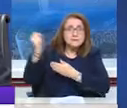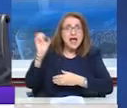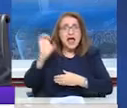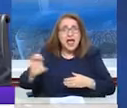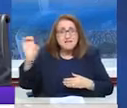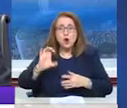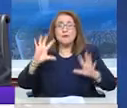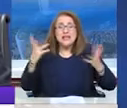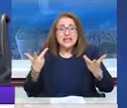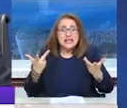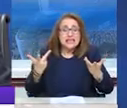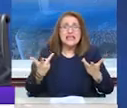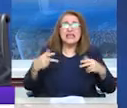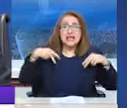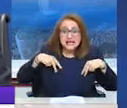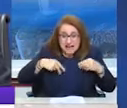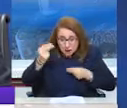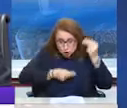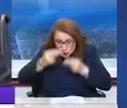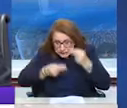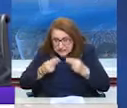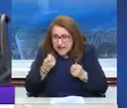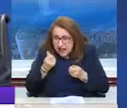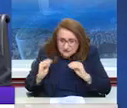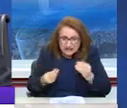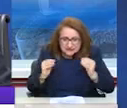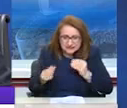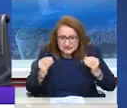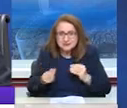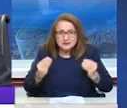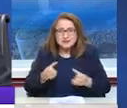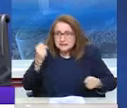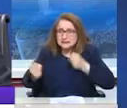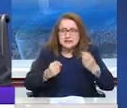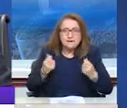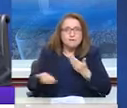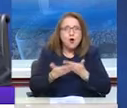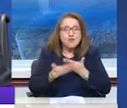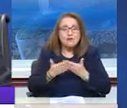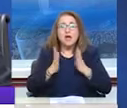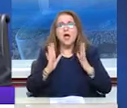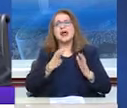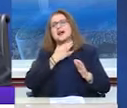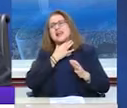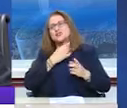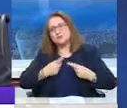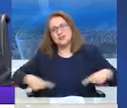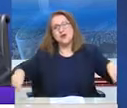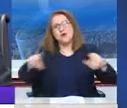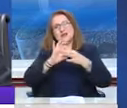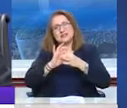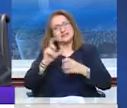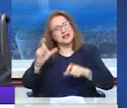του κρατικού προϋπολογισμού, αλλά σε αυτή τη μάχη χρειαζόμαστε την συνεργασία όλων και την υπευθυνότητα